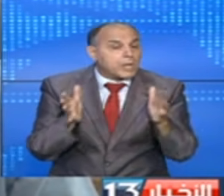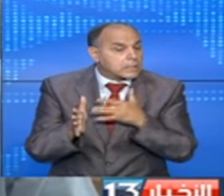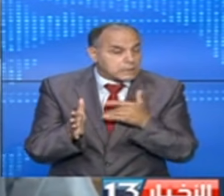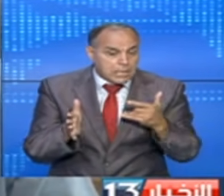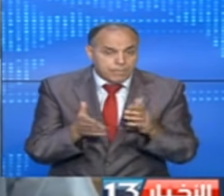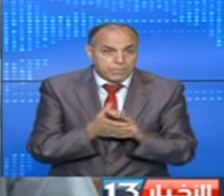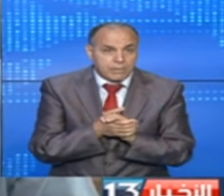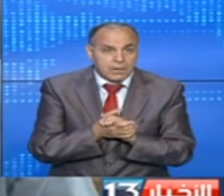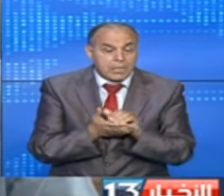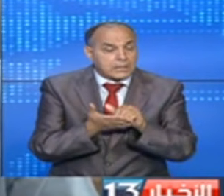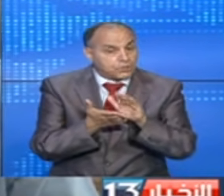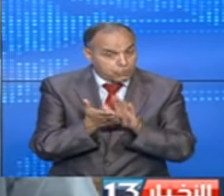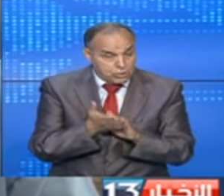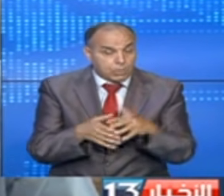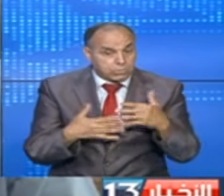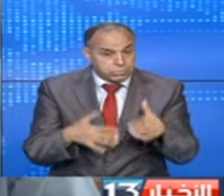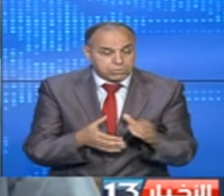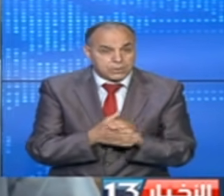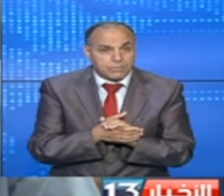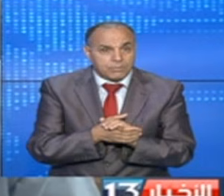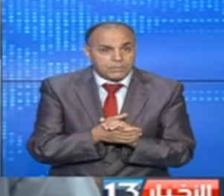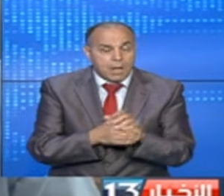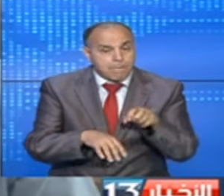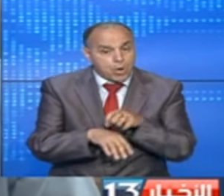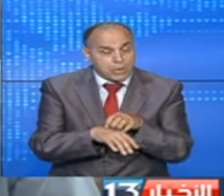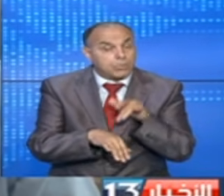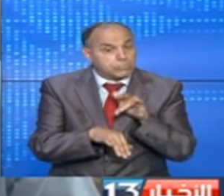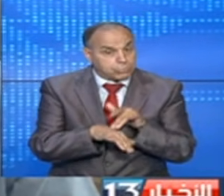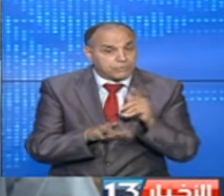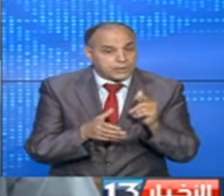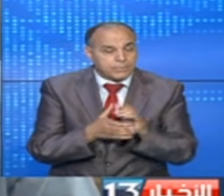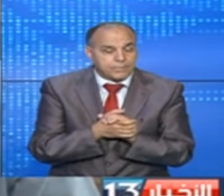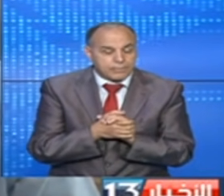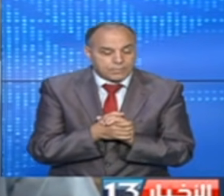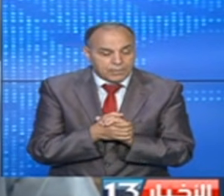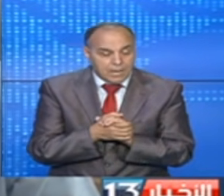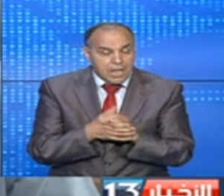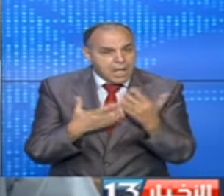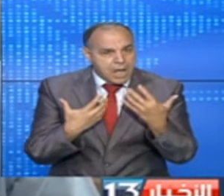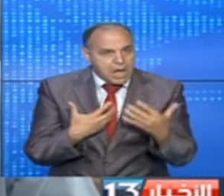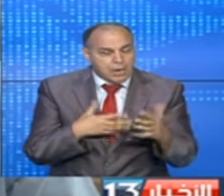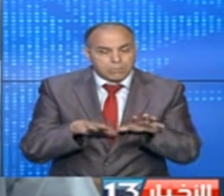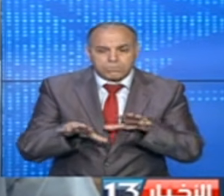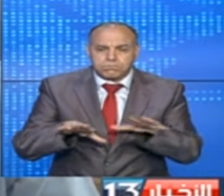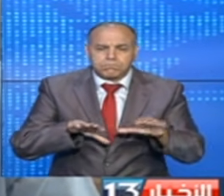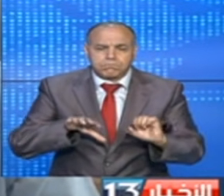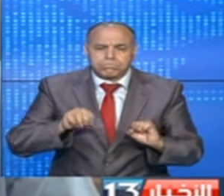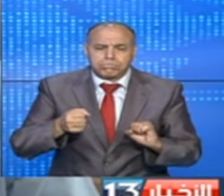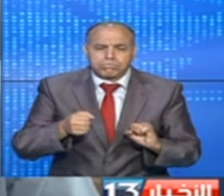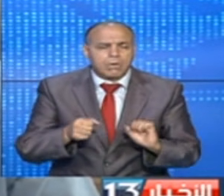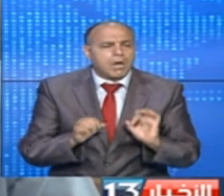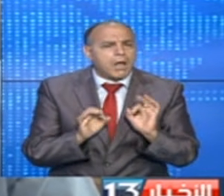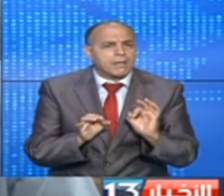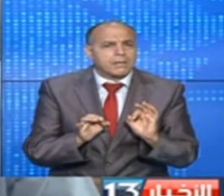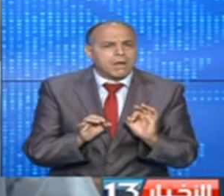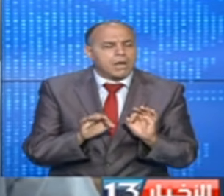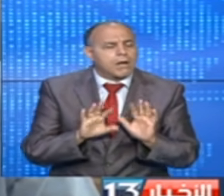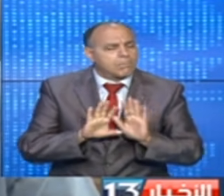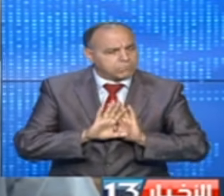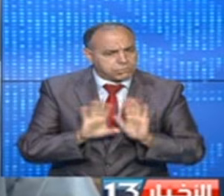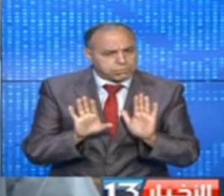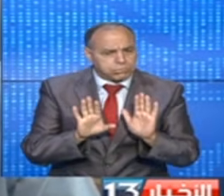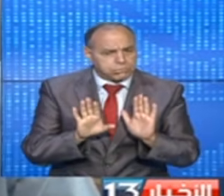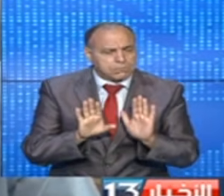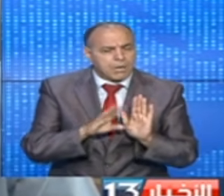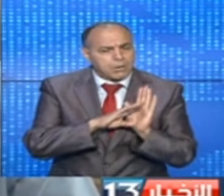صحيه، وهذا سجلناه معناتها في احدى المعتمديات. بالنسبه لنا اخذينا كاجراءات وقائيه، تم اتخاذها